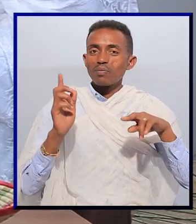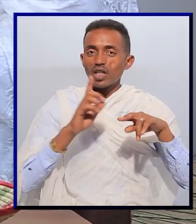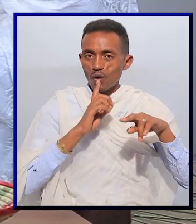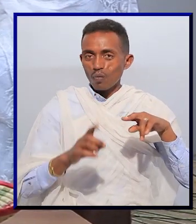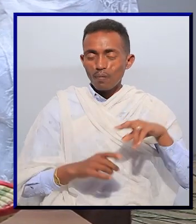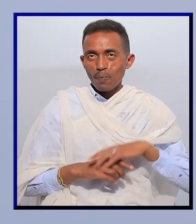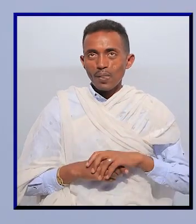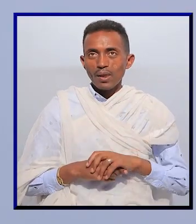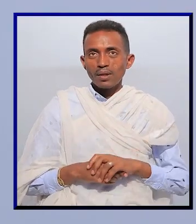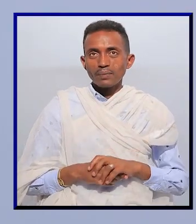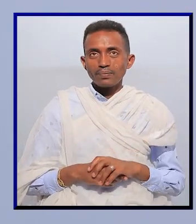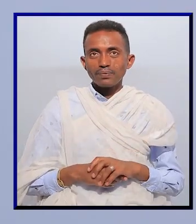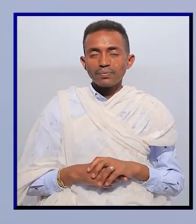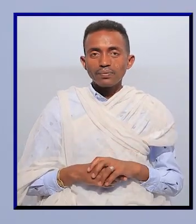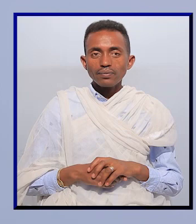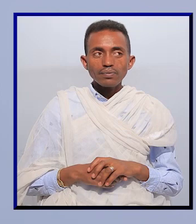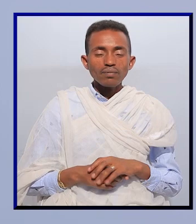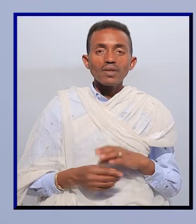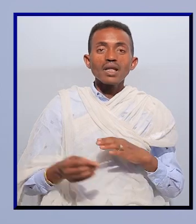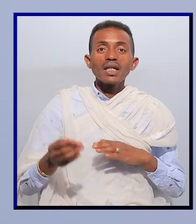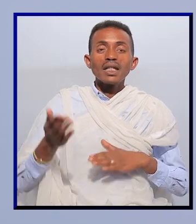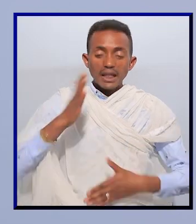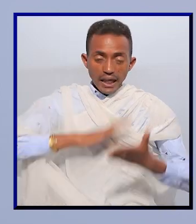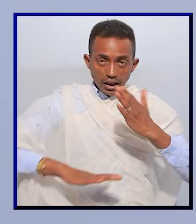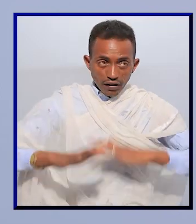ዘር እንድንተካ ከተፈቀዱልን